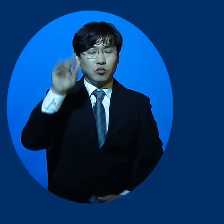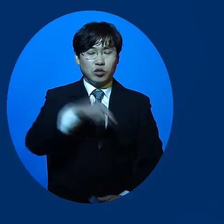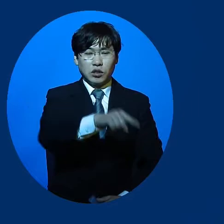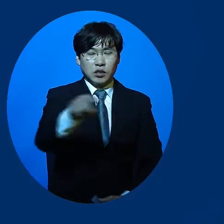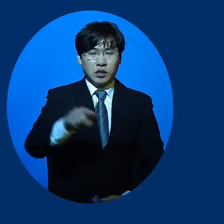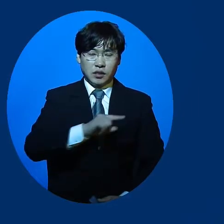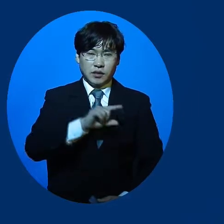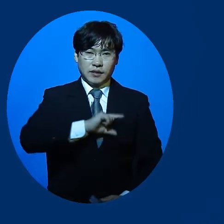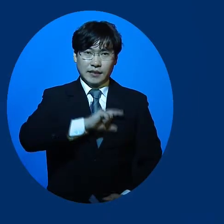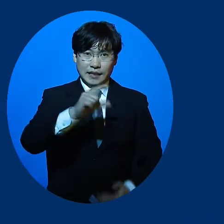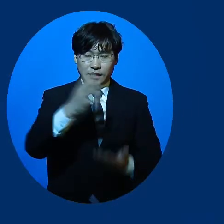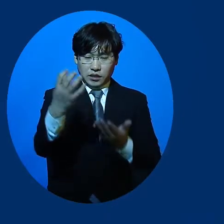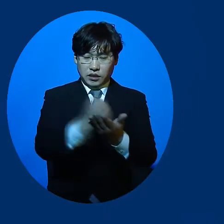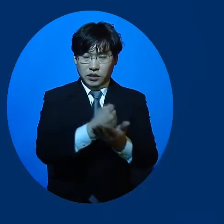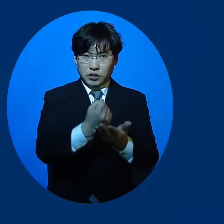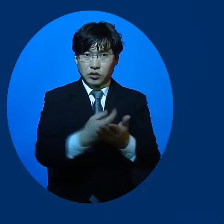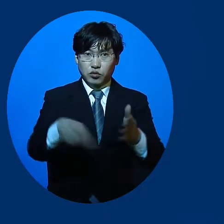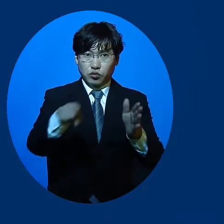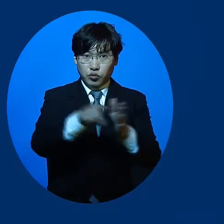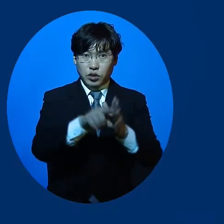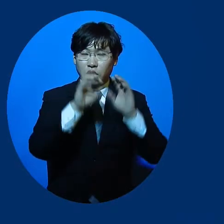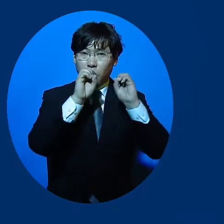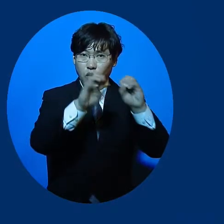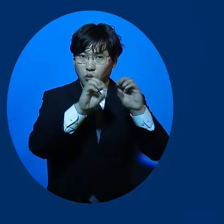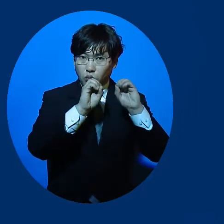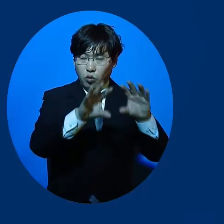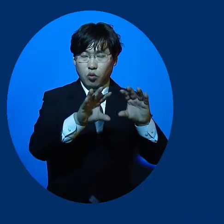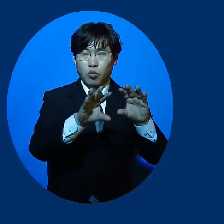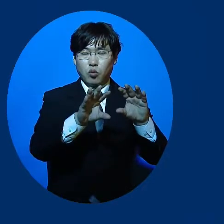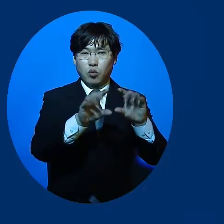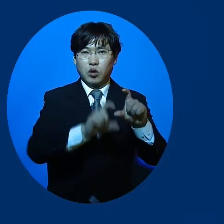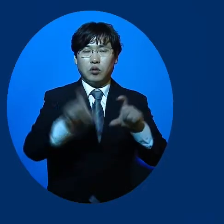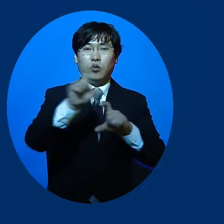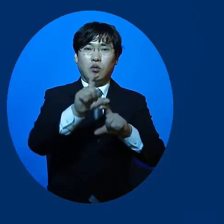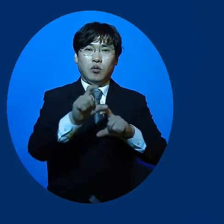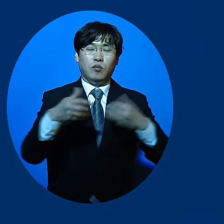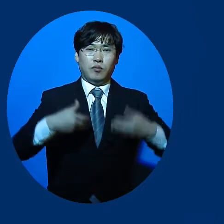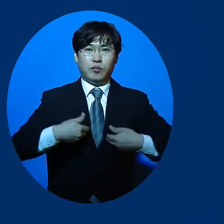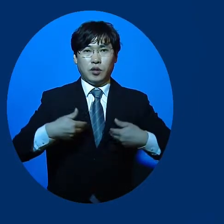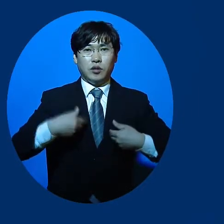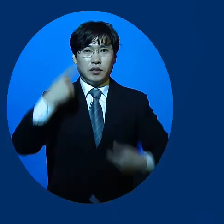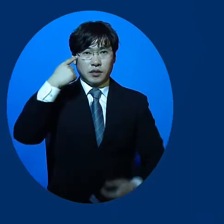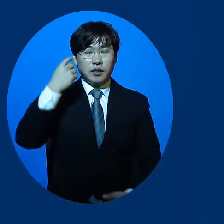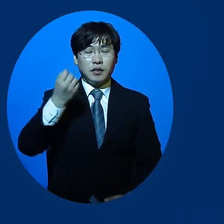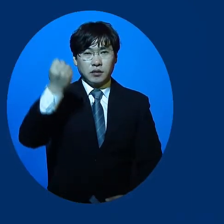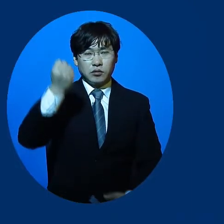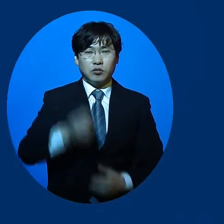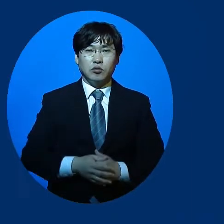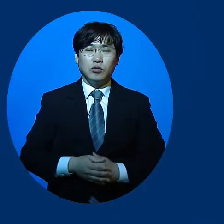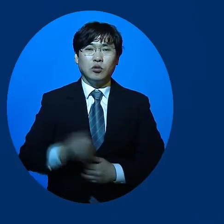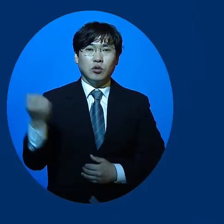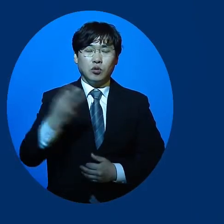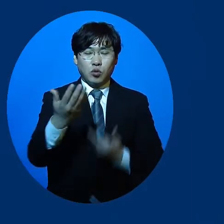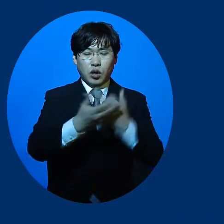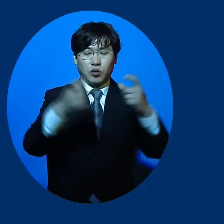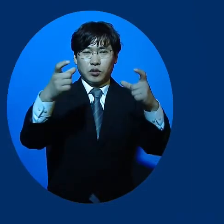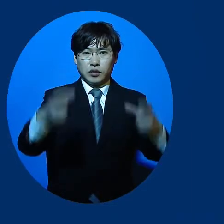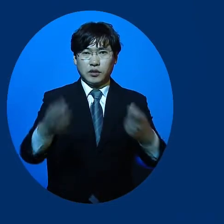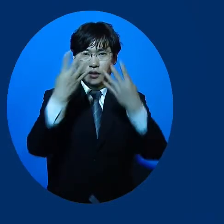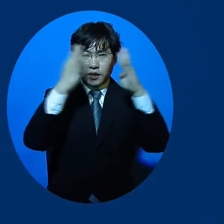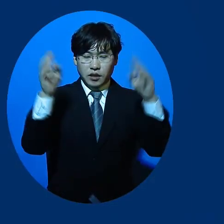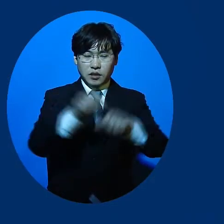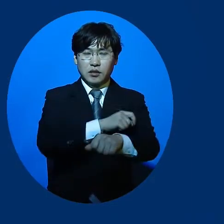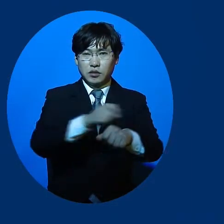자격 취득을 위한 홍보를 좀 적극적으로 좀 해야 할 것 같고요. 도내 대학의